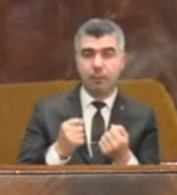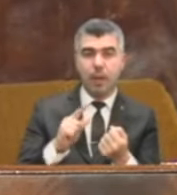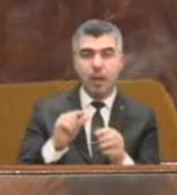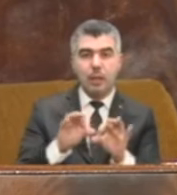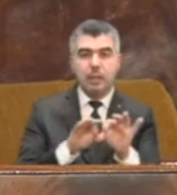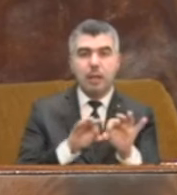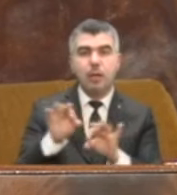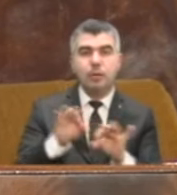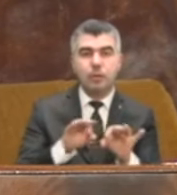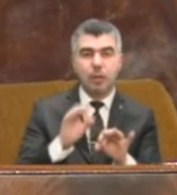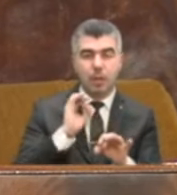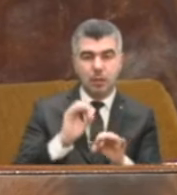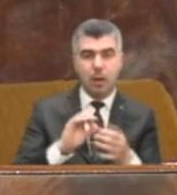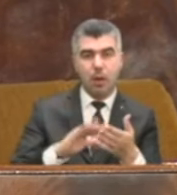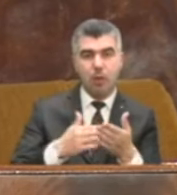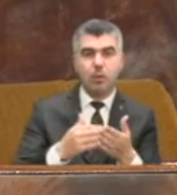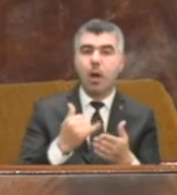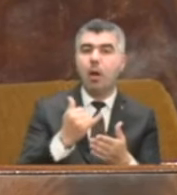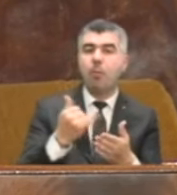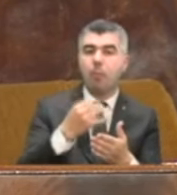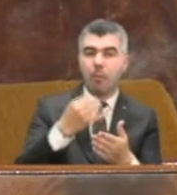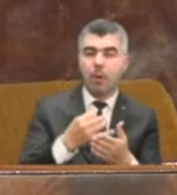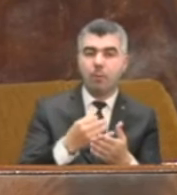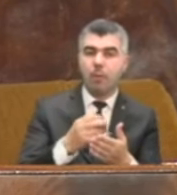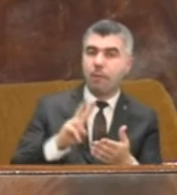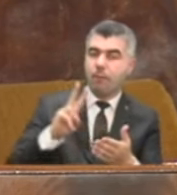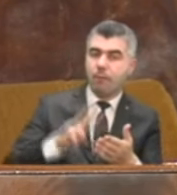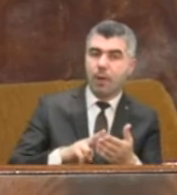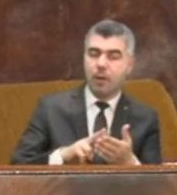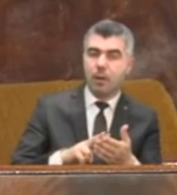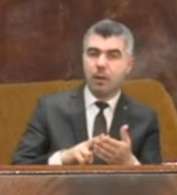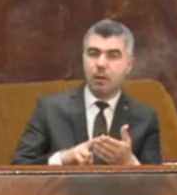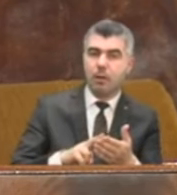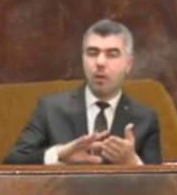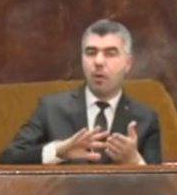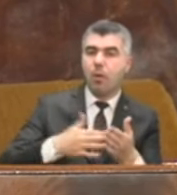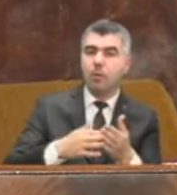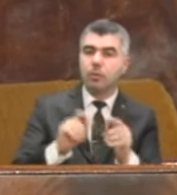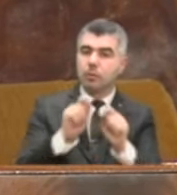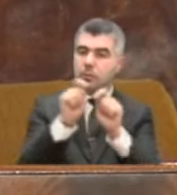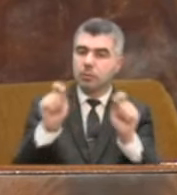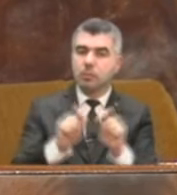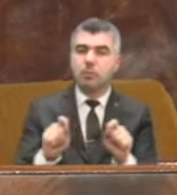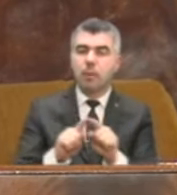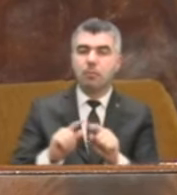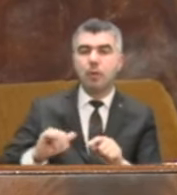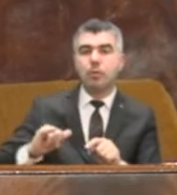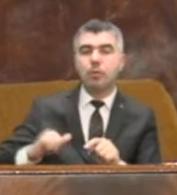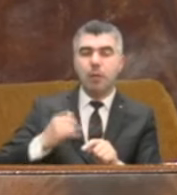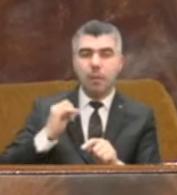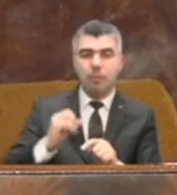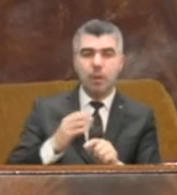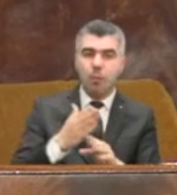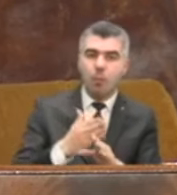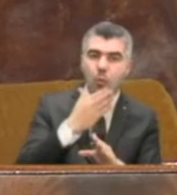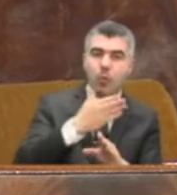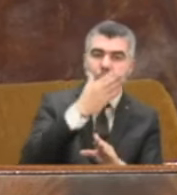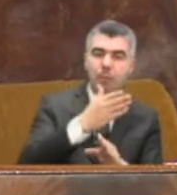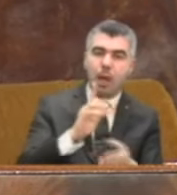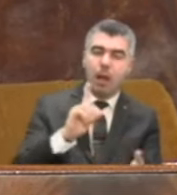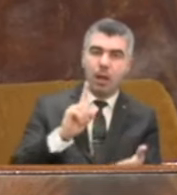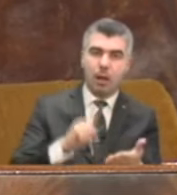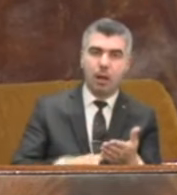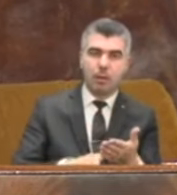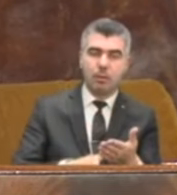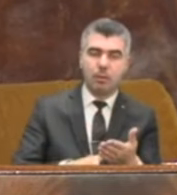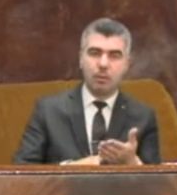استراتيجيه متكامله من اجل توفير امكانيات حقيقيه لضمان استقلال الشباب المادي وفتح افاق واعده امامه،